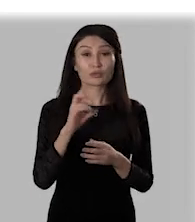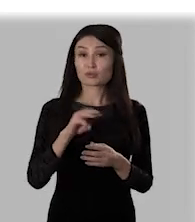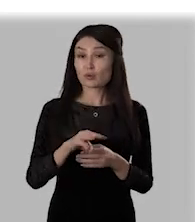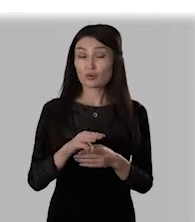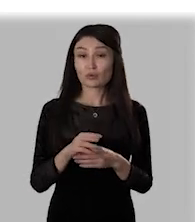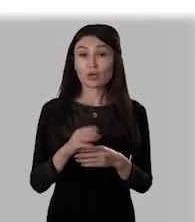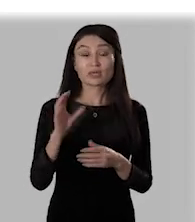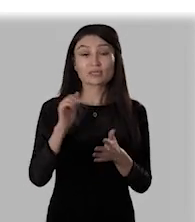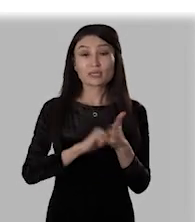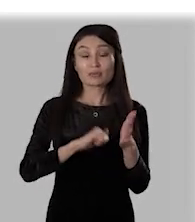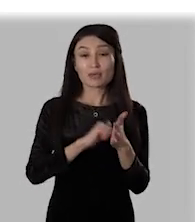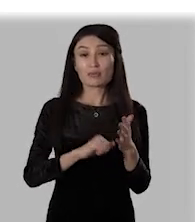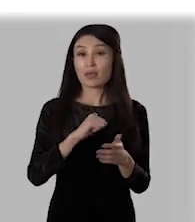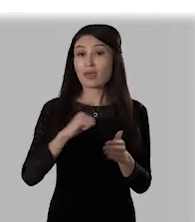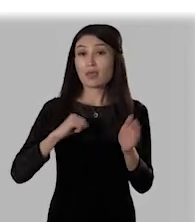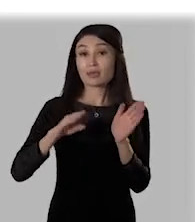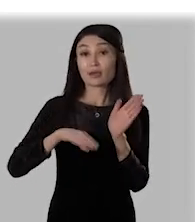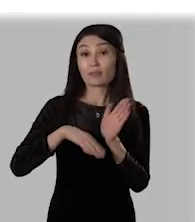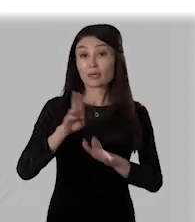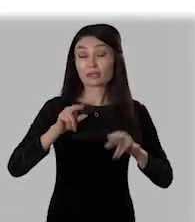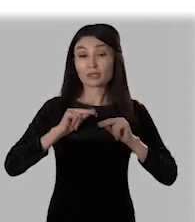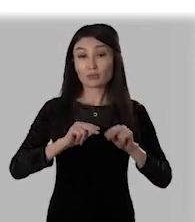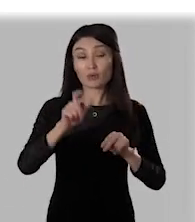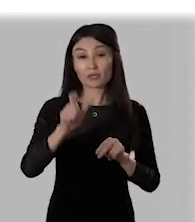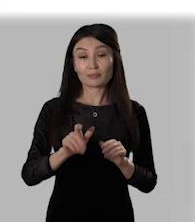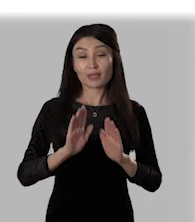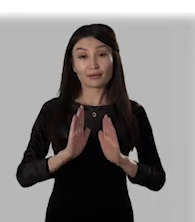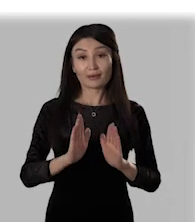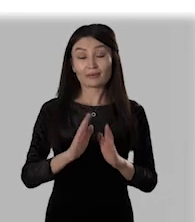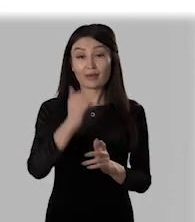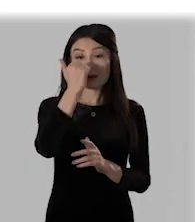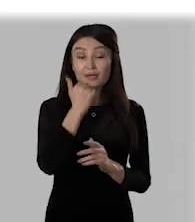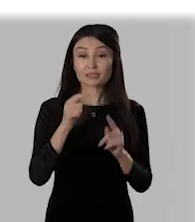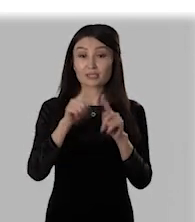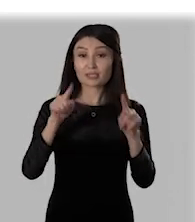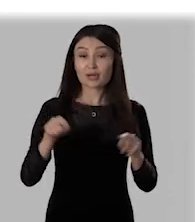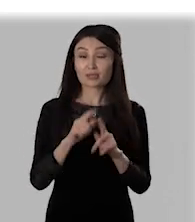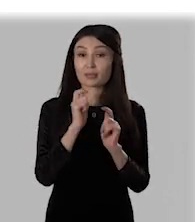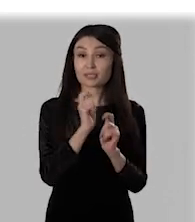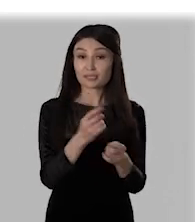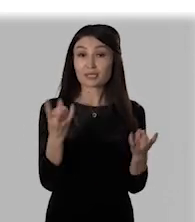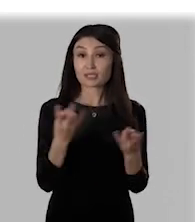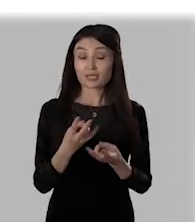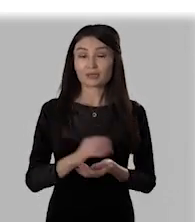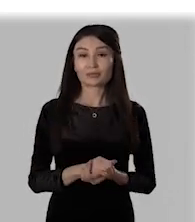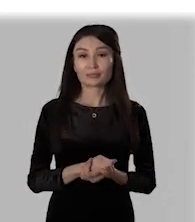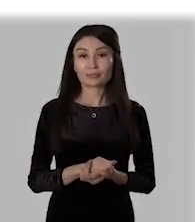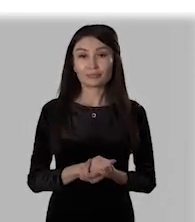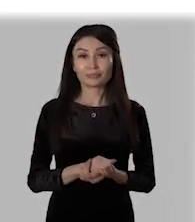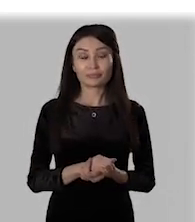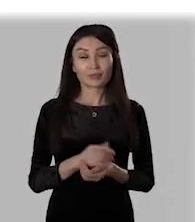керек. Себеби эң мыкты мугалимдерди гана ыраазычылык кат менен сыйлаш керек